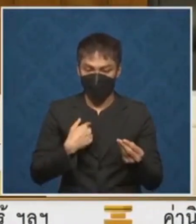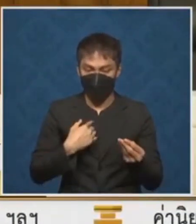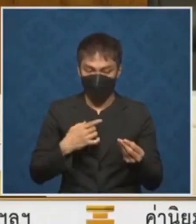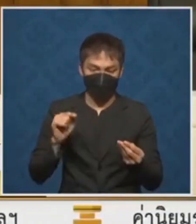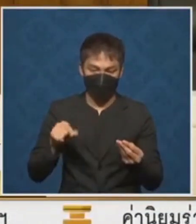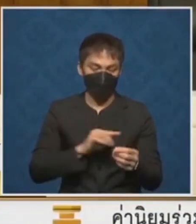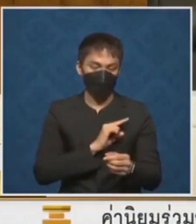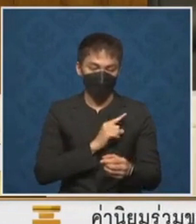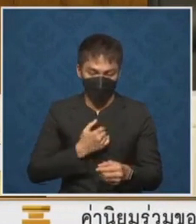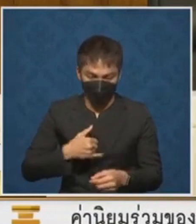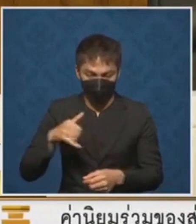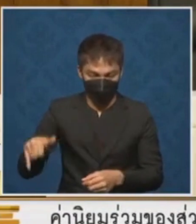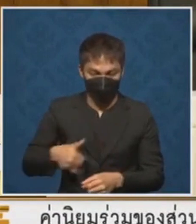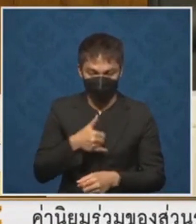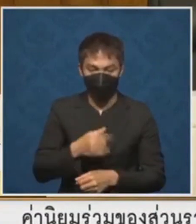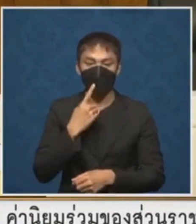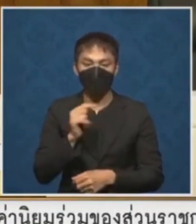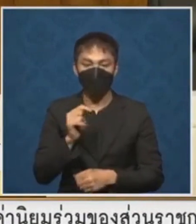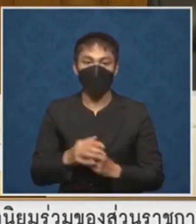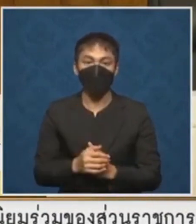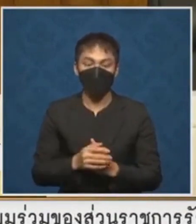อย่าร่